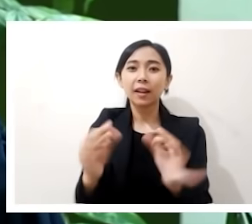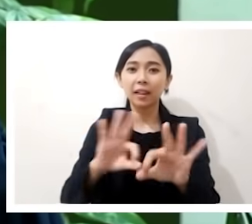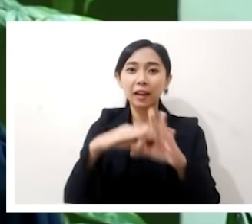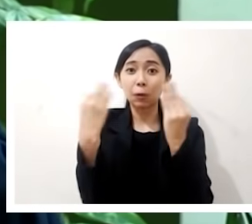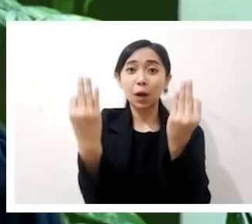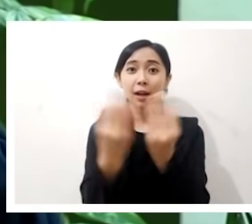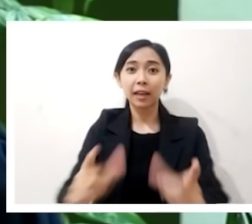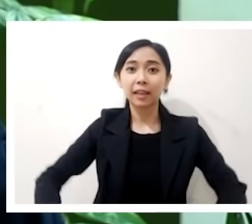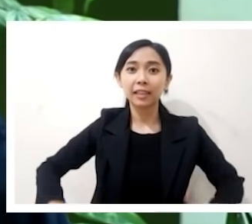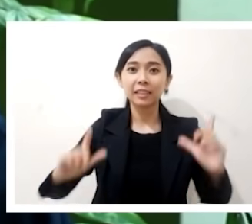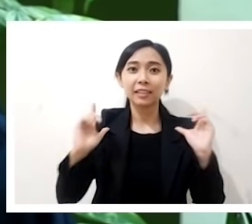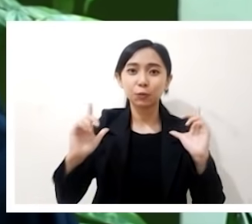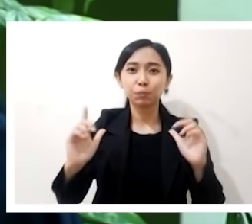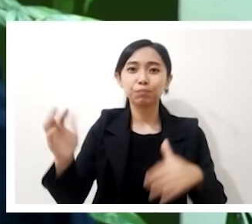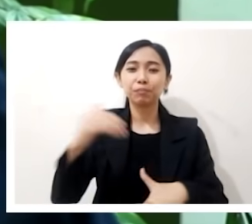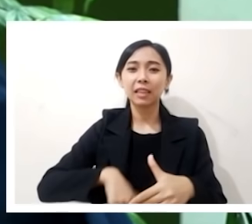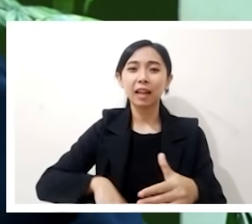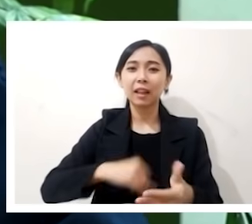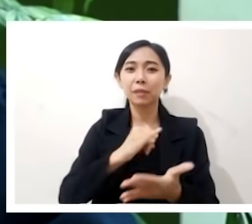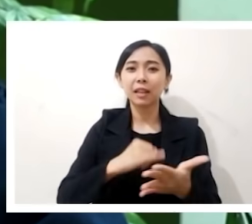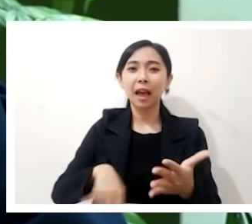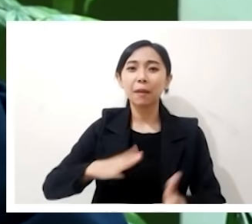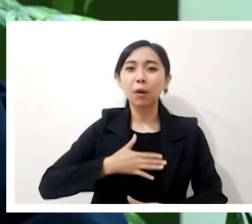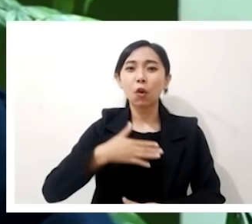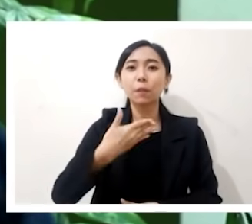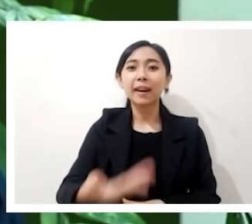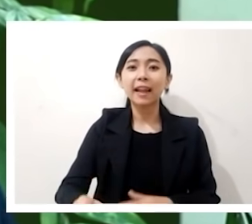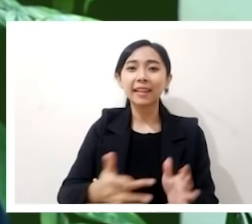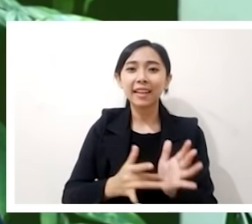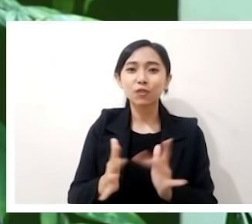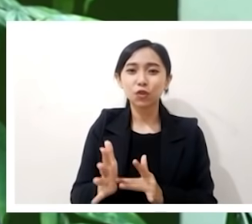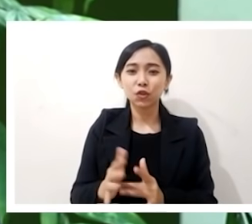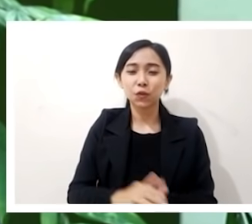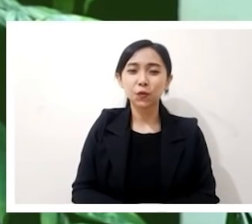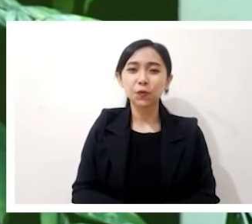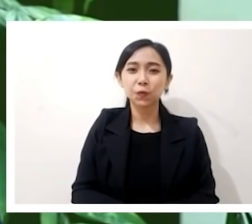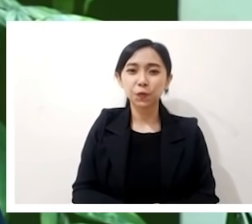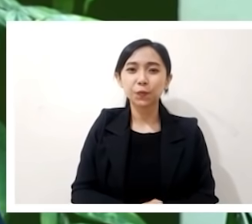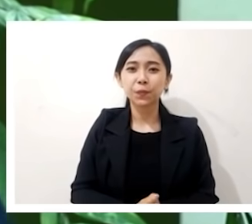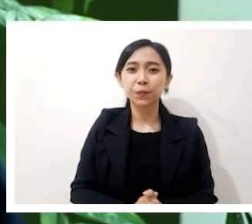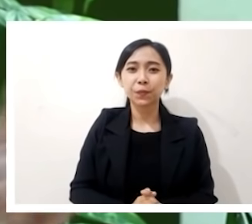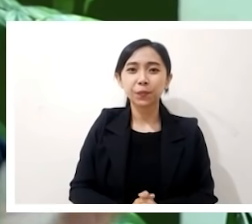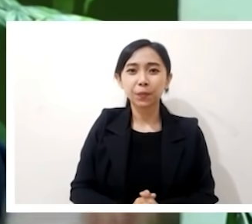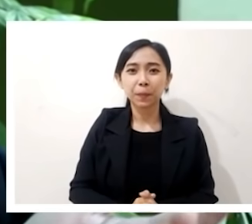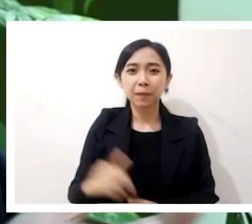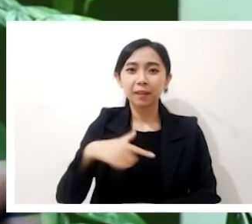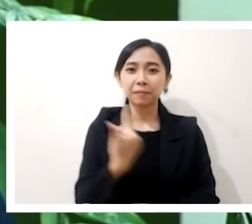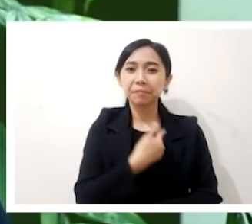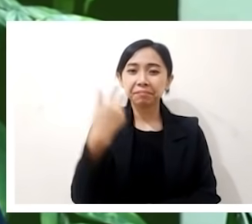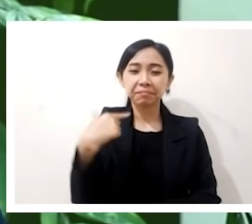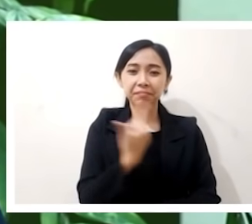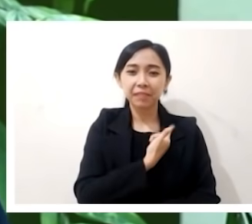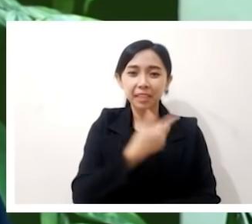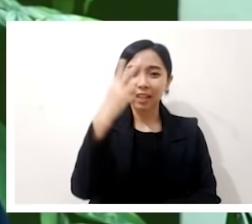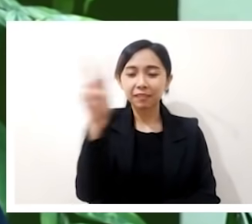dalam nilai pengorbanan Kristus. Untuk itu kita akan mendasarkan refleksi kita pada bacaan Alkitab